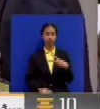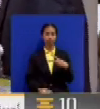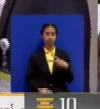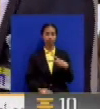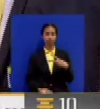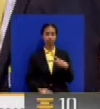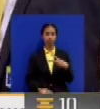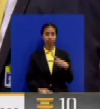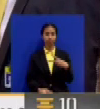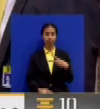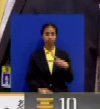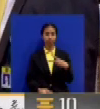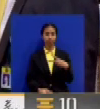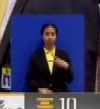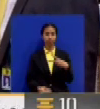ณเสี่ยหนูเนี่ย